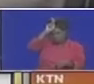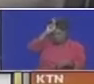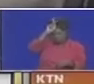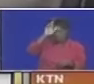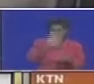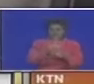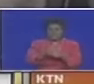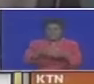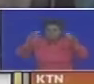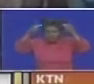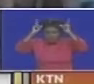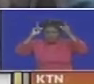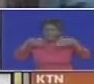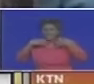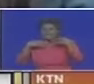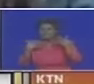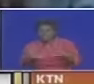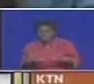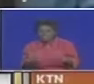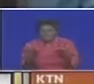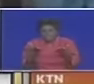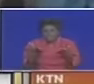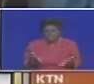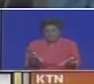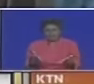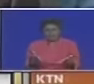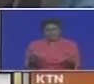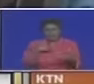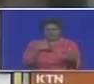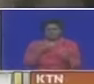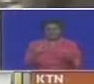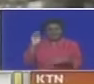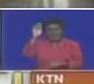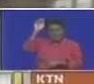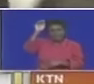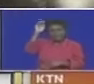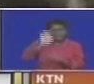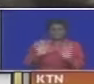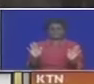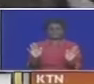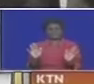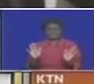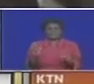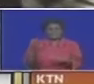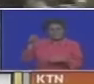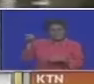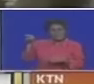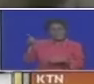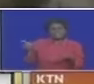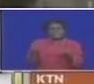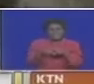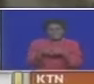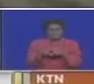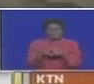Aliifa, aliisha kabisa. Sasa hii kusukusu kama naona kuna ngombe ile hii. Ni ngamia tena baki. Ngamia hupewa majina kulingana na